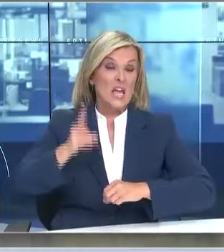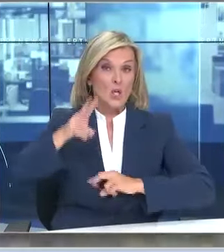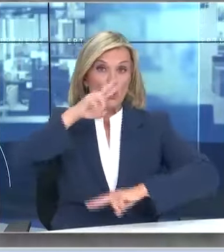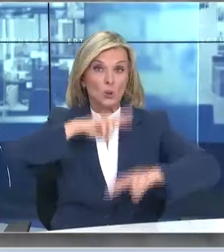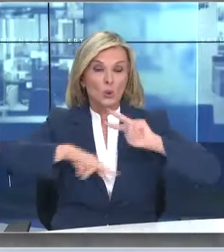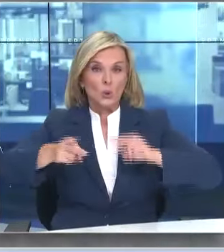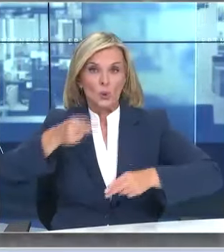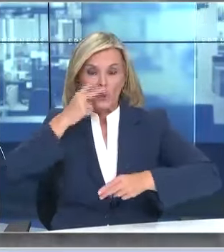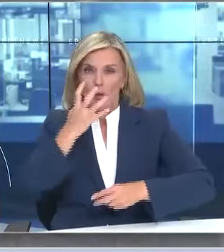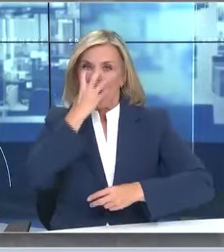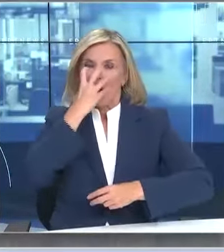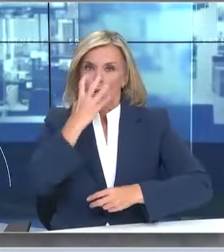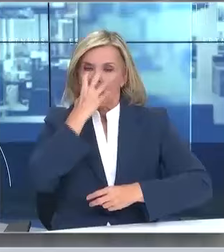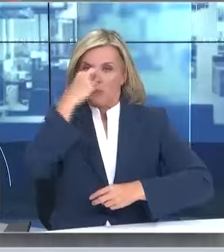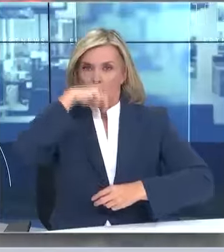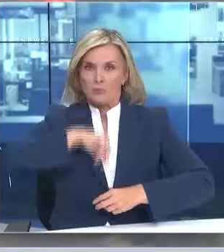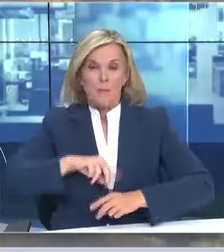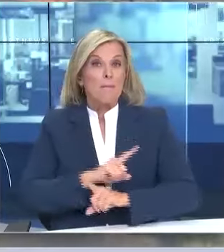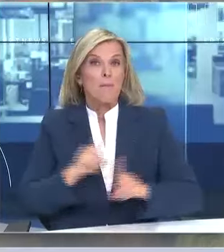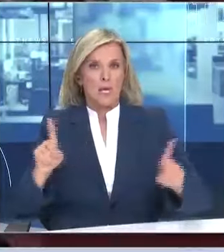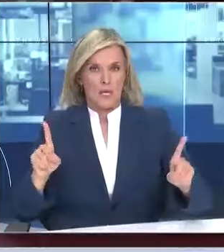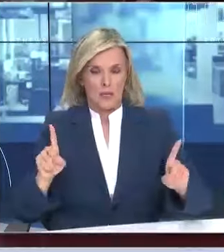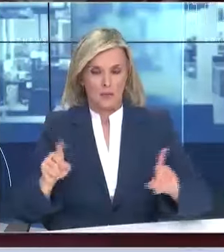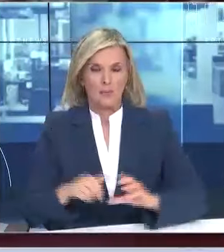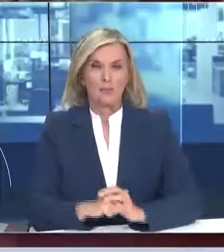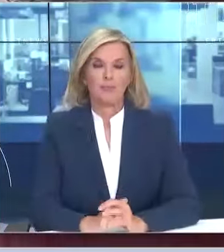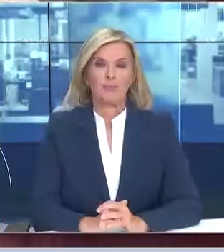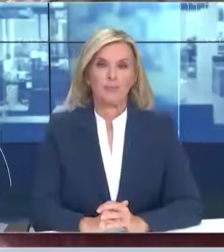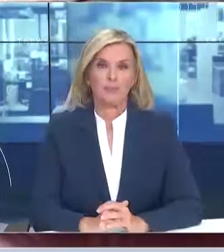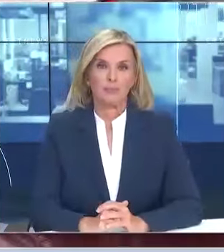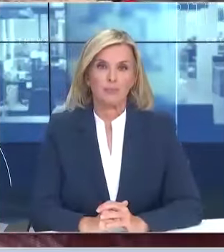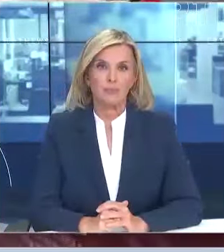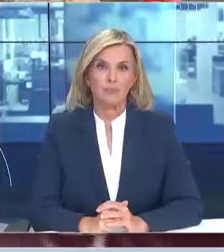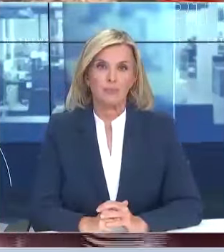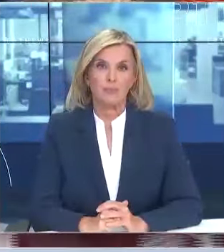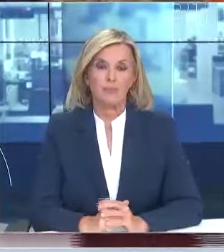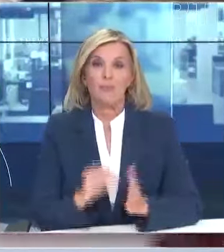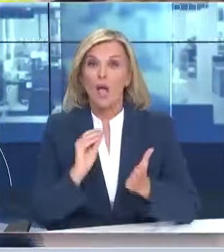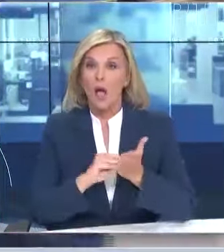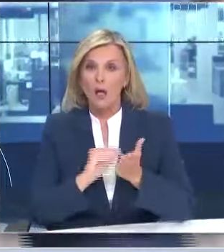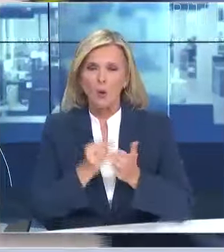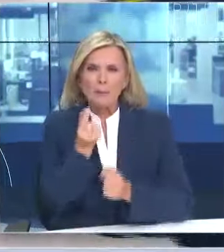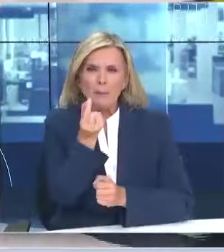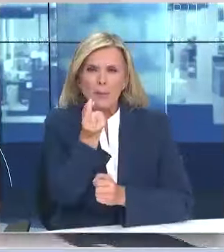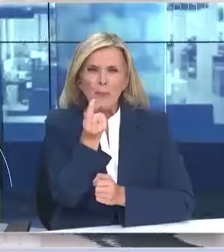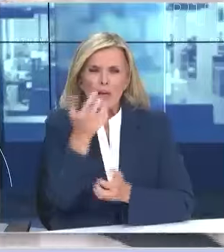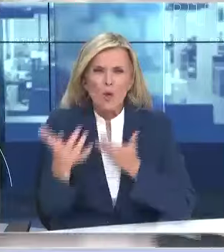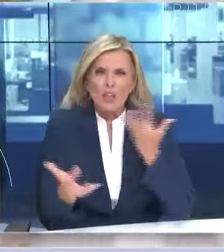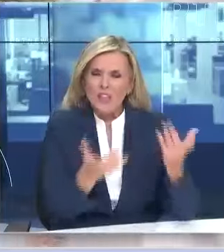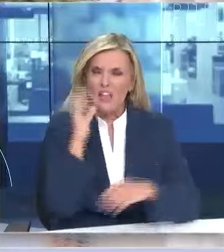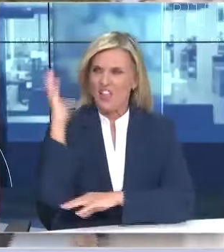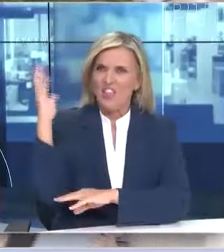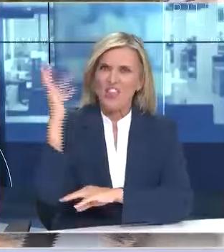ιδιαίτερα δεν είναι μόνο αυτό, που και αυτό από μόνο του είναι ενισχυτικό, φυσικά σαν τιμή, αλλά είναι και η σύσταση των σωματιδίων, γιατί όσο και όταν